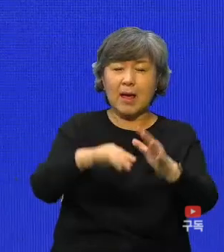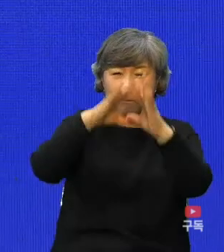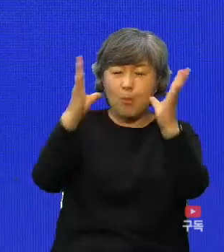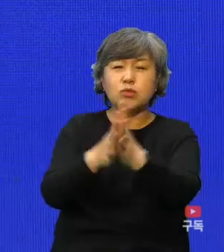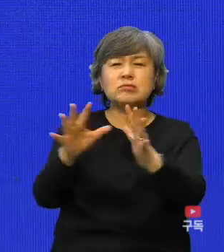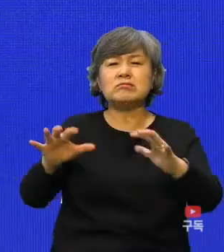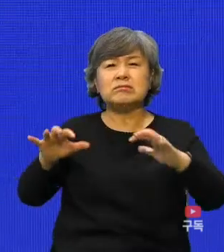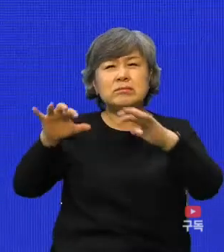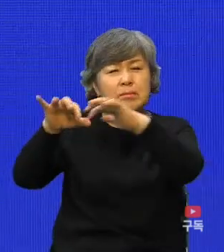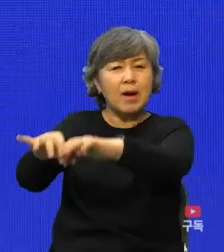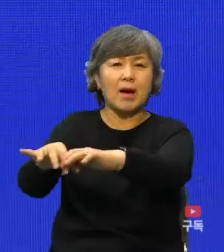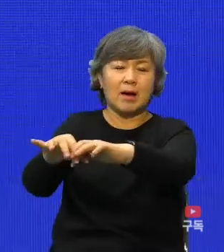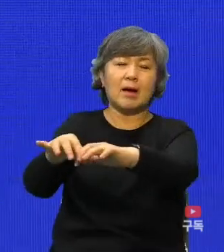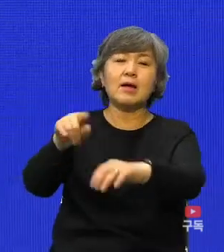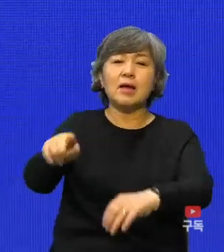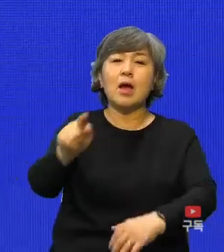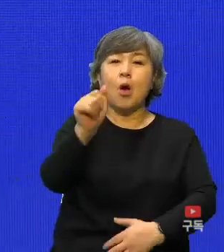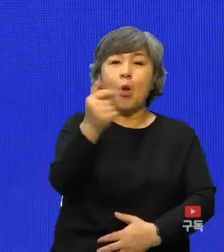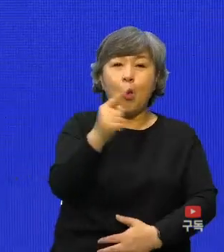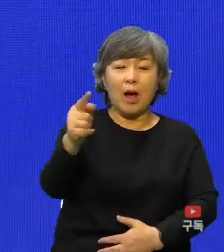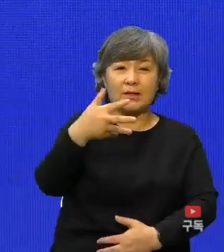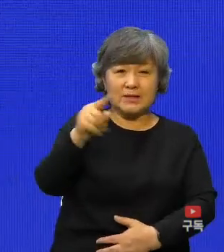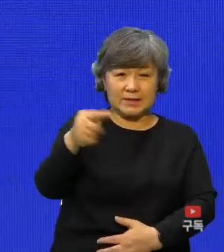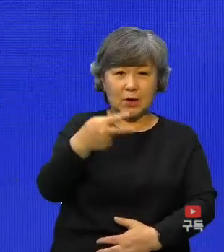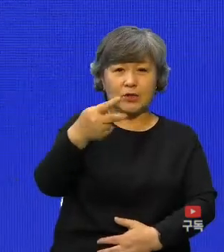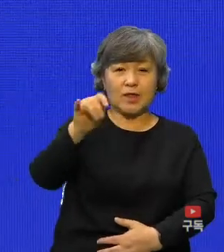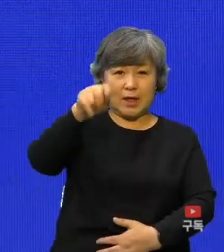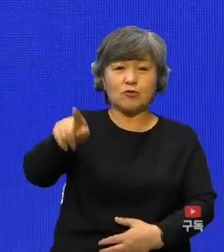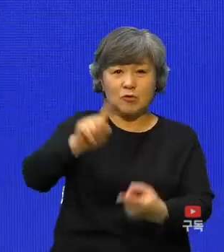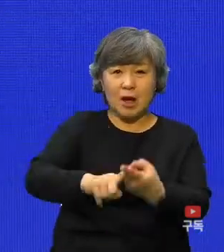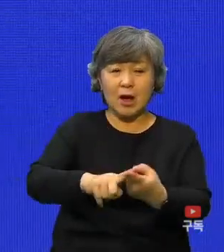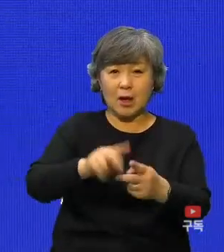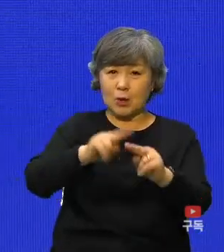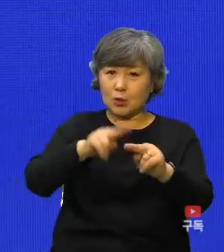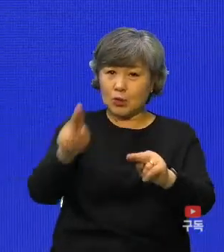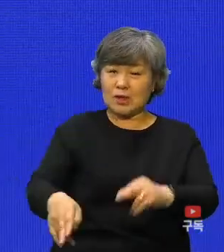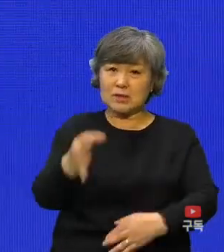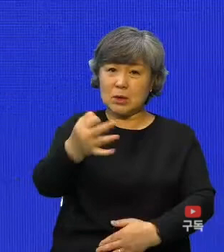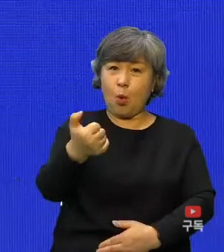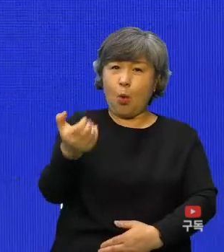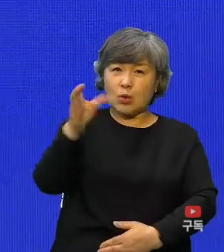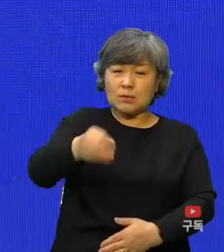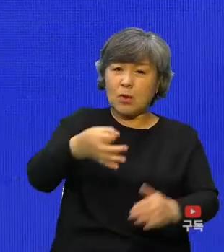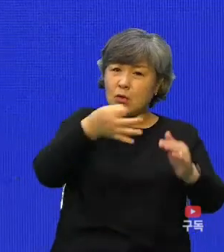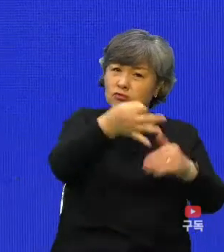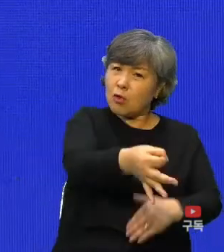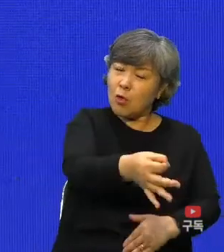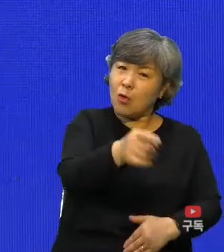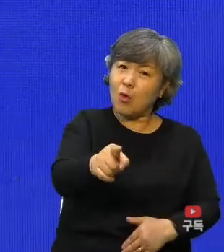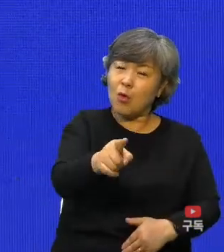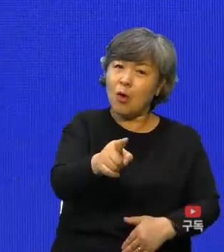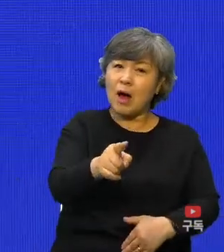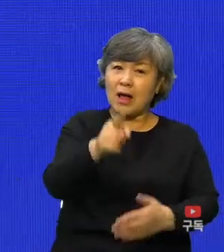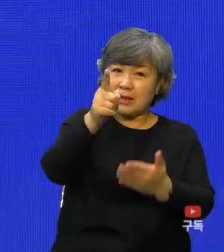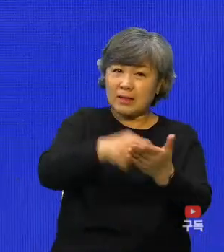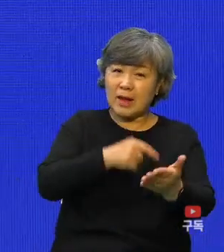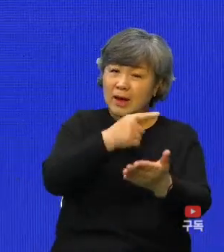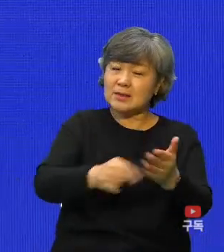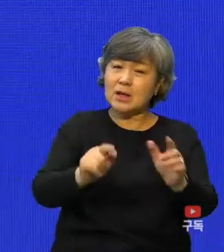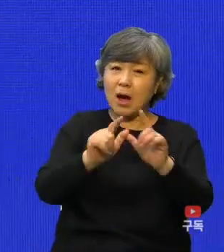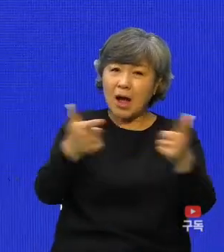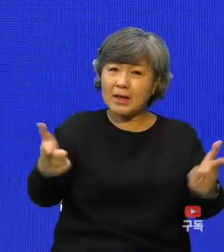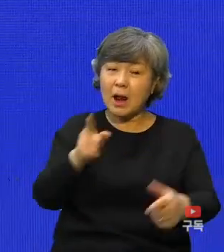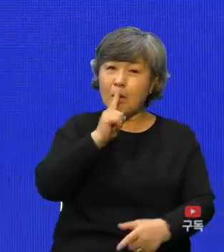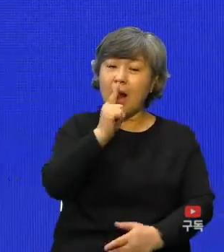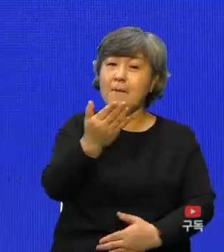것입니다. 화천대유가 곽상도 의원에게 아들에게 퇴직금 50억을 준 것은 어떻게 그게 대가성이 아니라고 말할